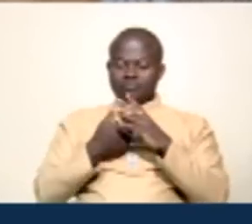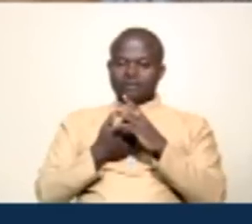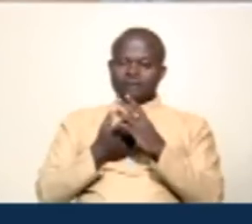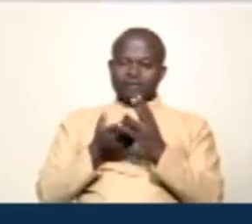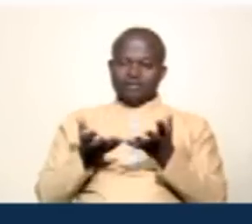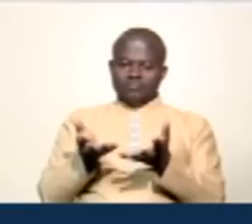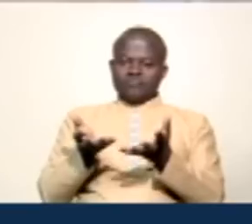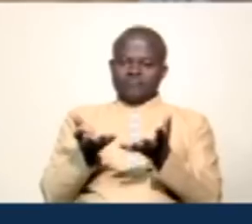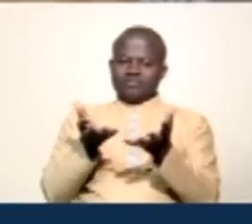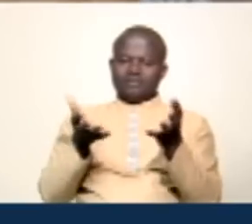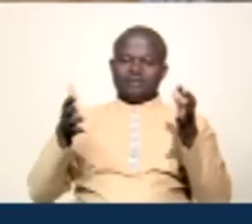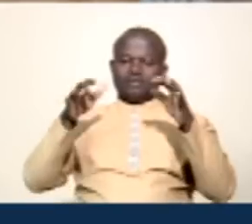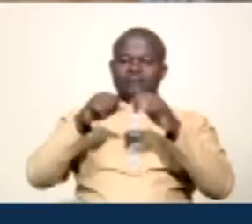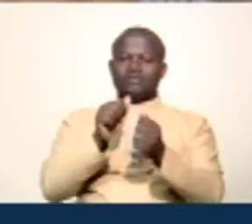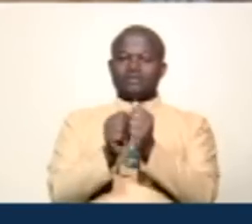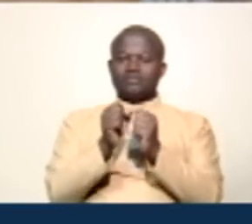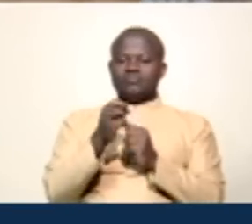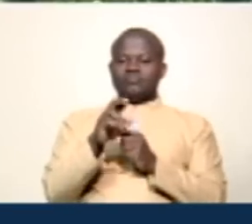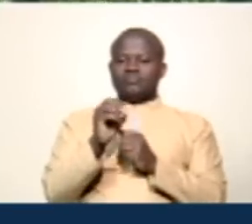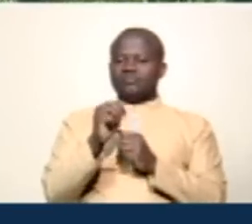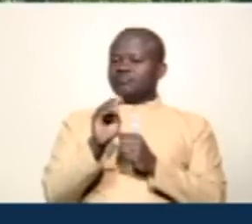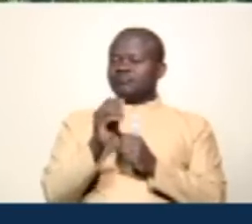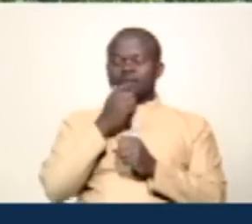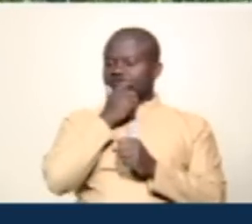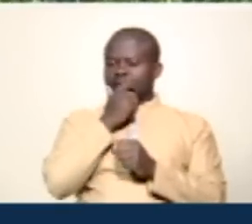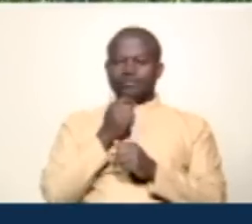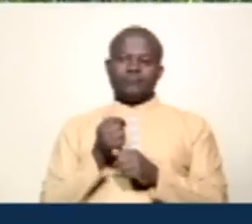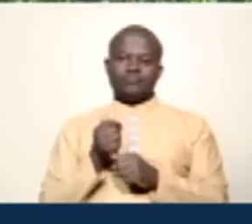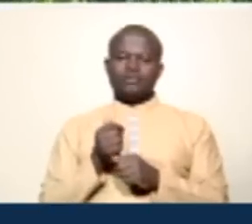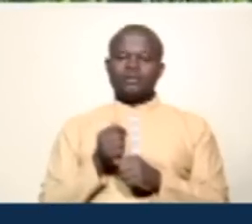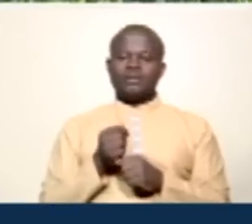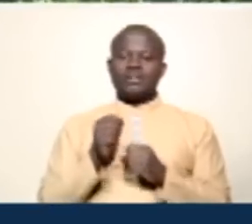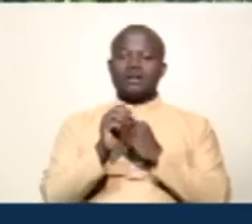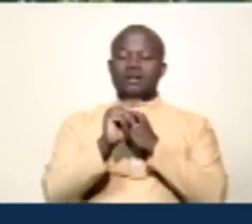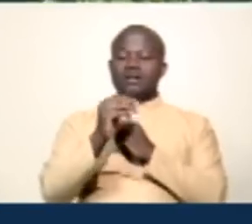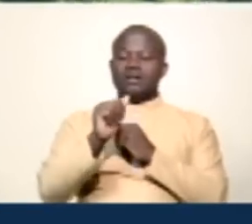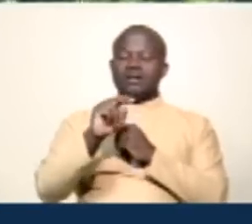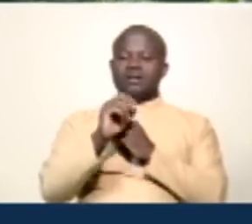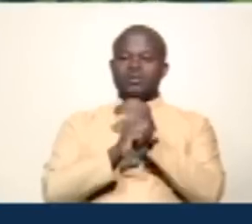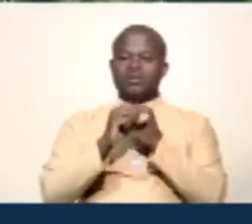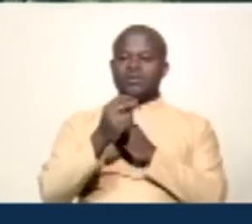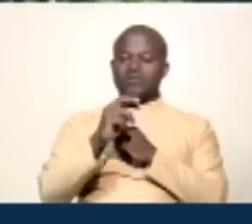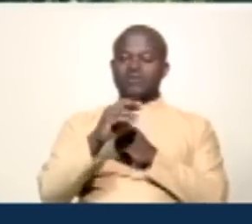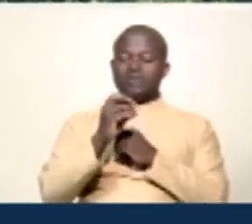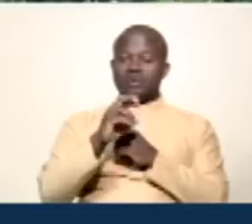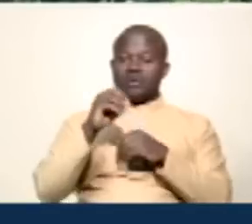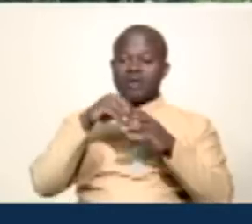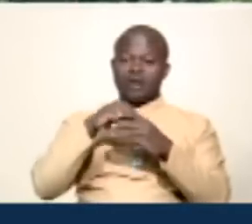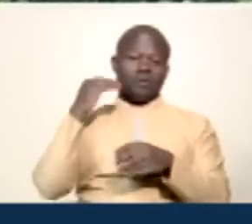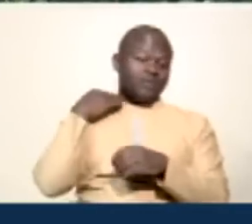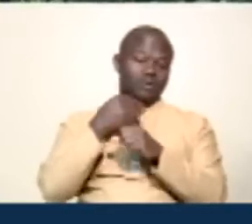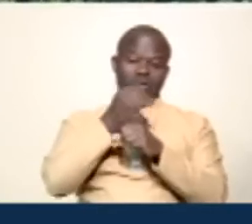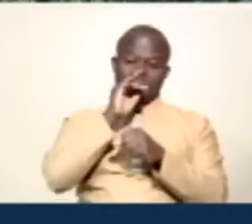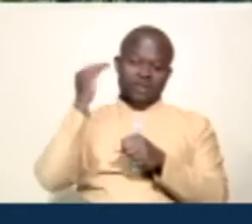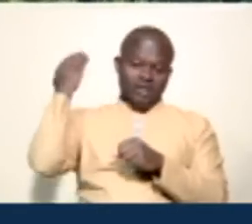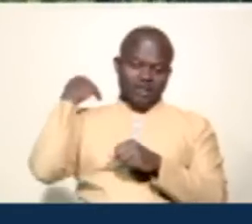rwibutso bambikiriziye seromo Nyange ubu ni umurenge wo mu karere ka Ngororero ariko muri Jenoside yakorewe Abatutsi yari